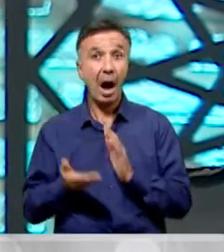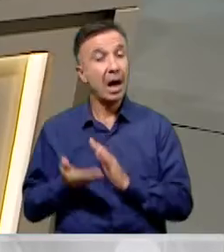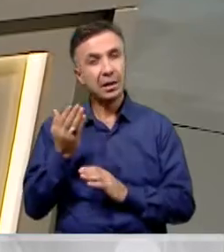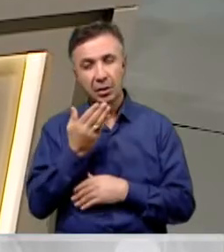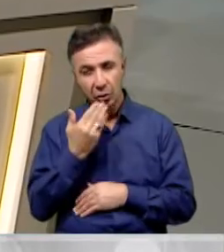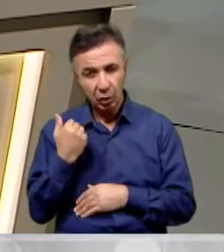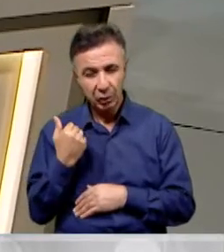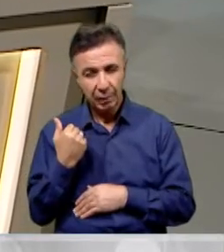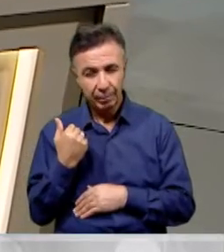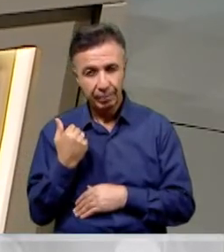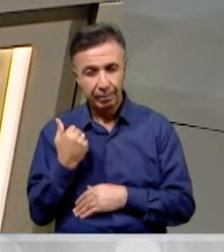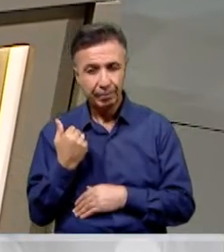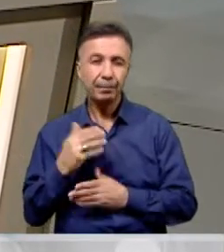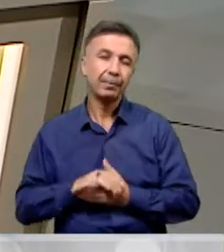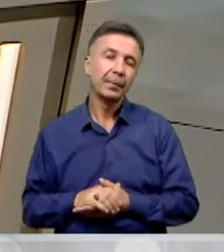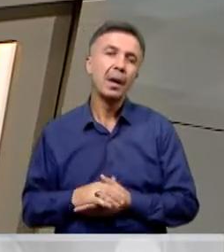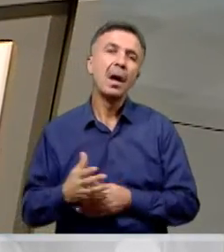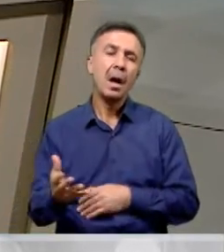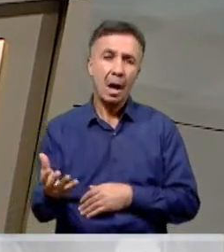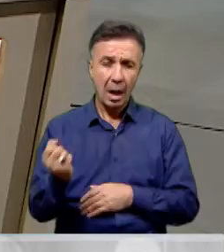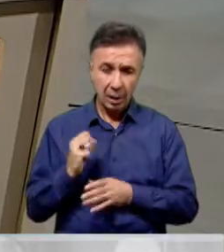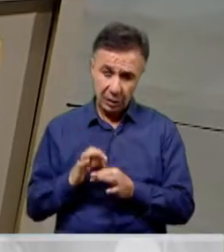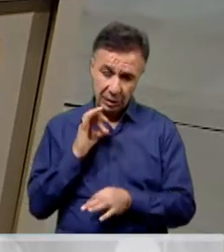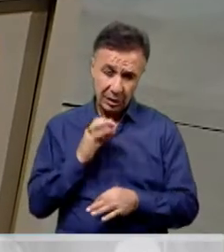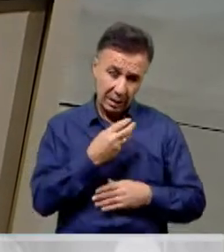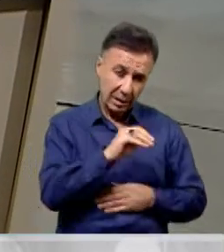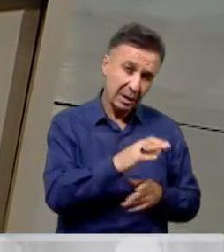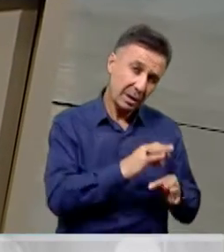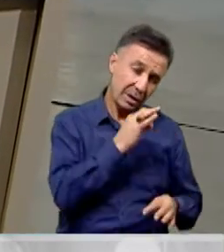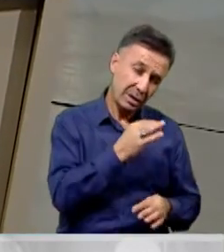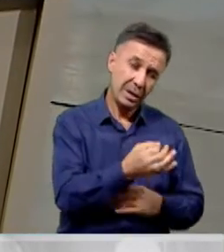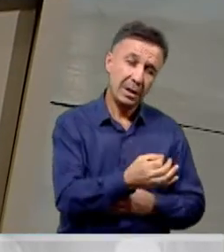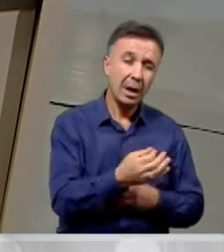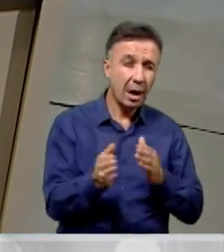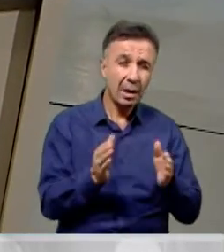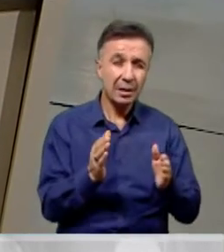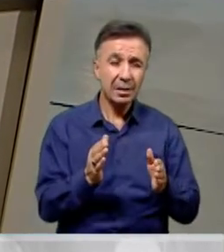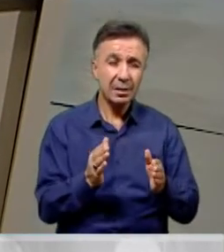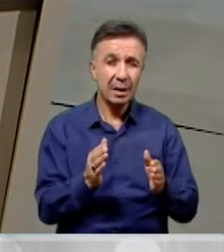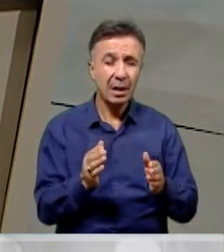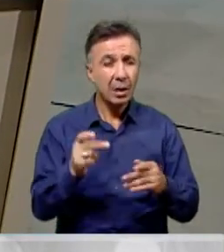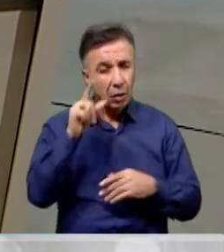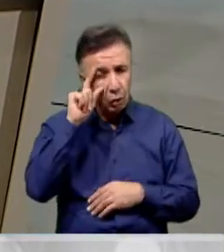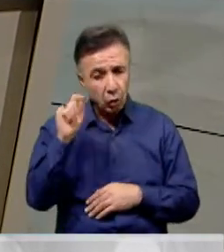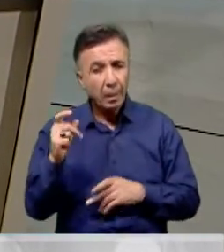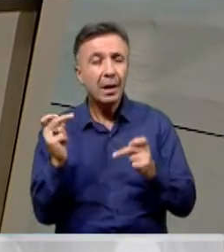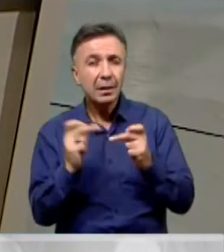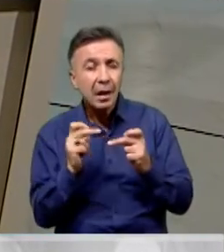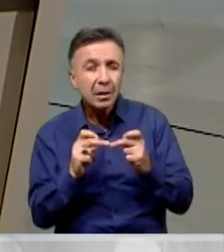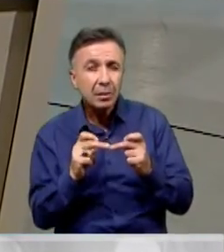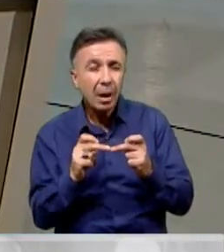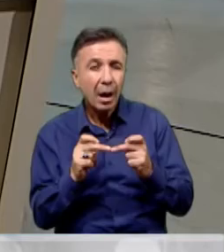edilebilirlik ne demek yani alıcıyla satıcı arasında Niza ihtilaf kavga gürültüye